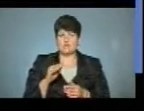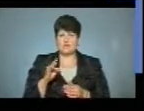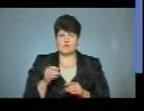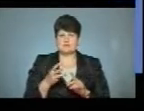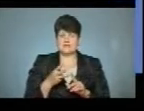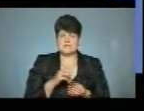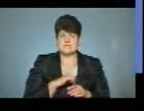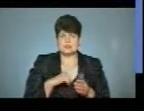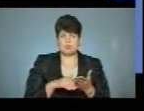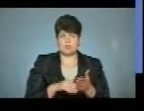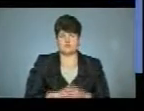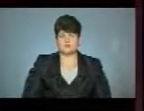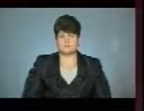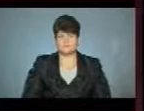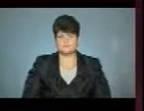Об'єднання «Самопоміч».